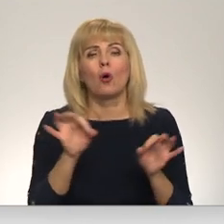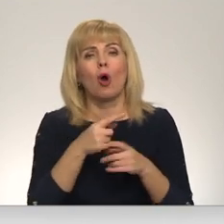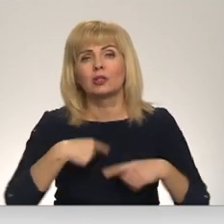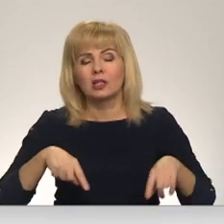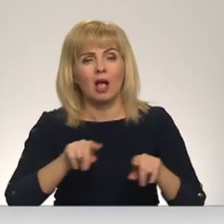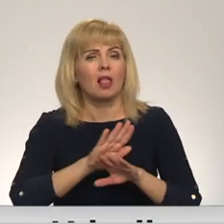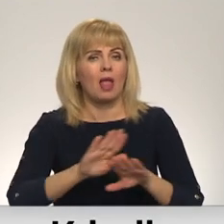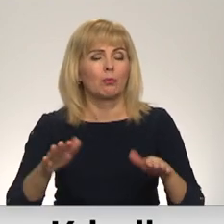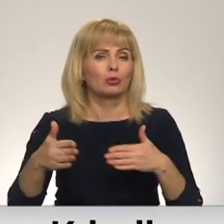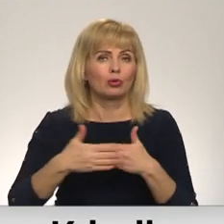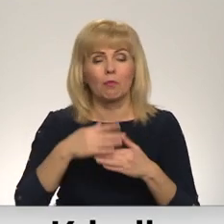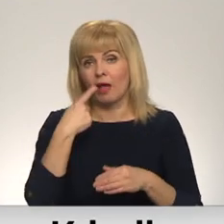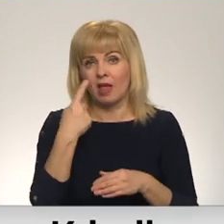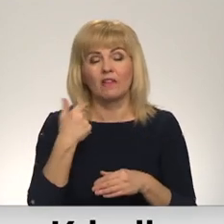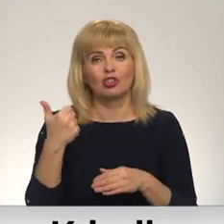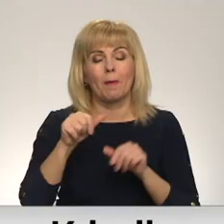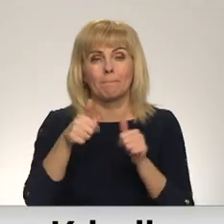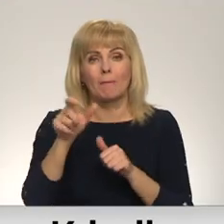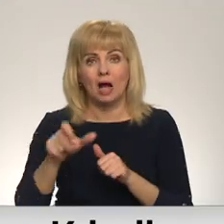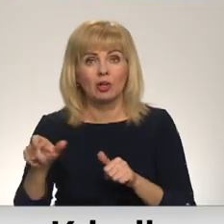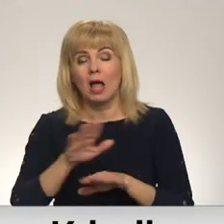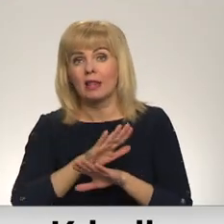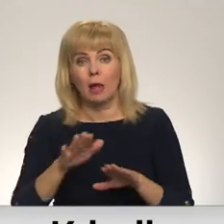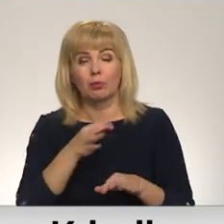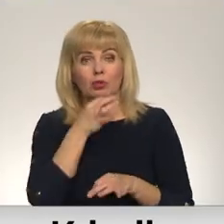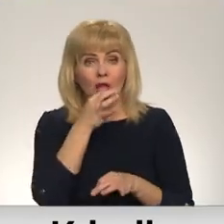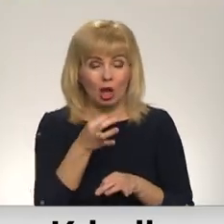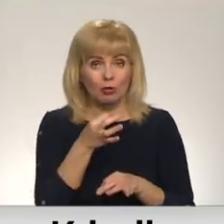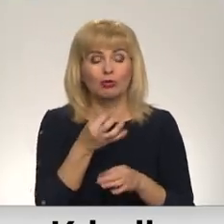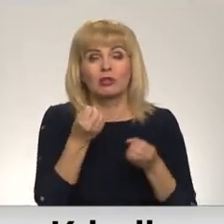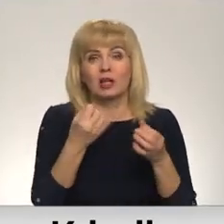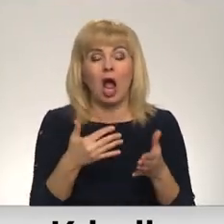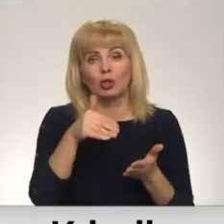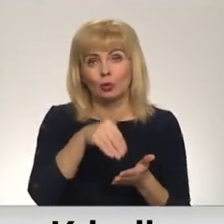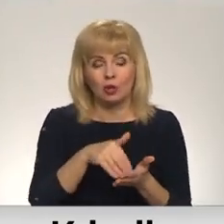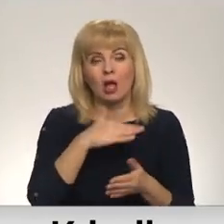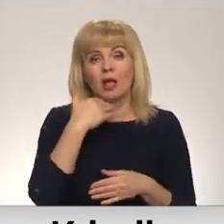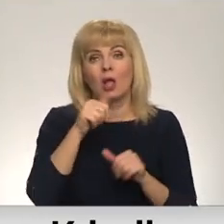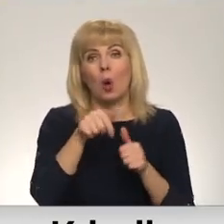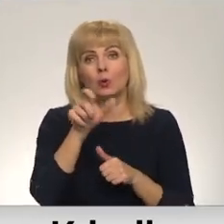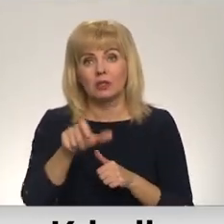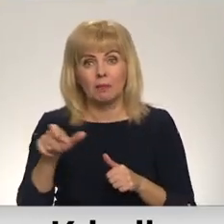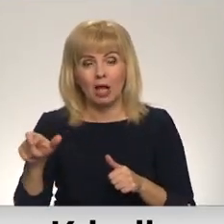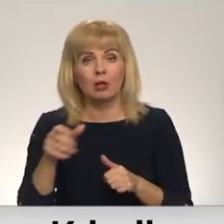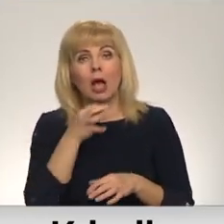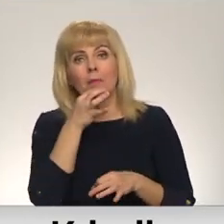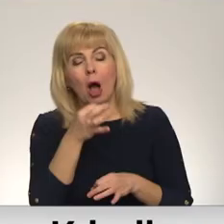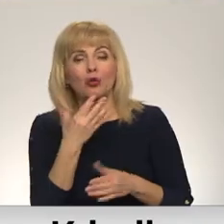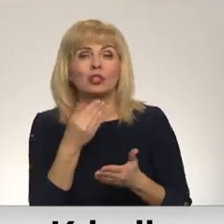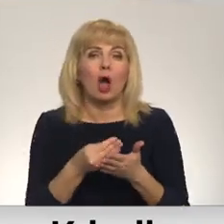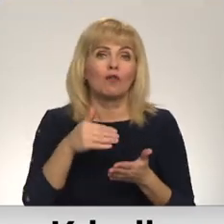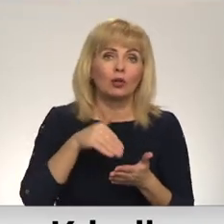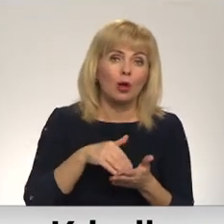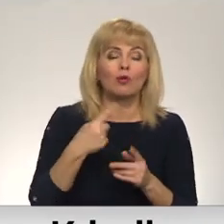tūmā. Neviens no šiem māksliniekiem, kuri nebūs pauduši skaidru nostāju. Un daudziem māksliniekiem, kuri šobrīd pauž kaut kādu nostāju, kuri